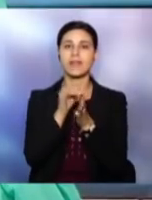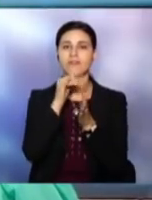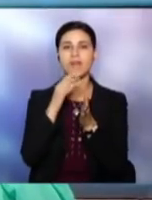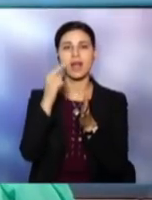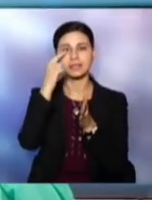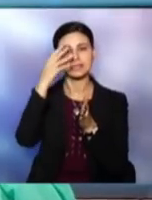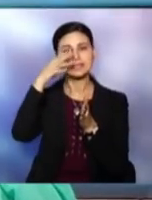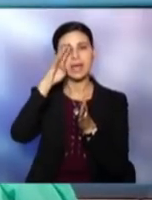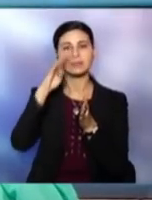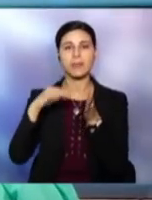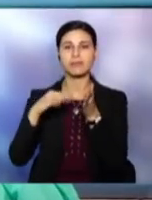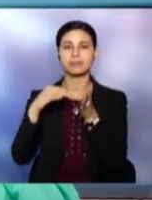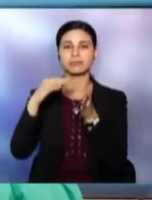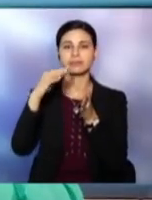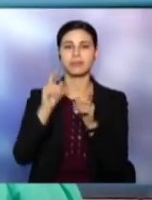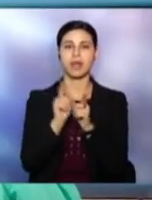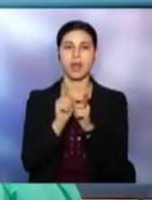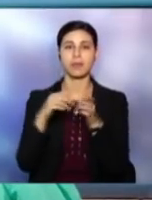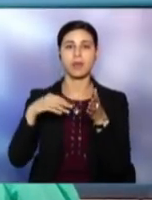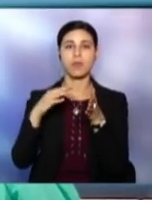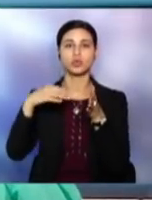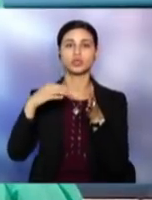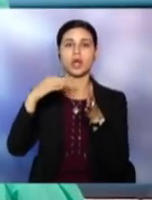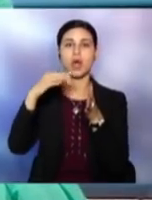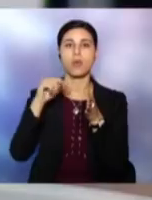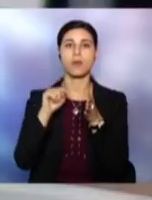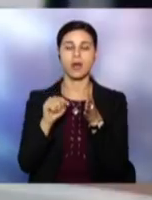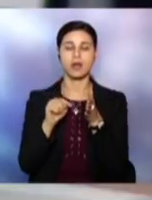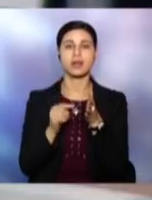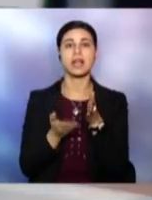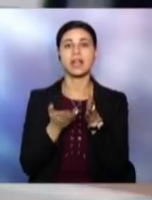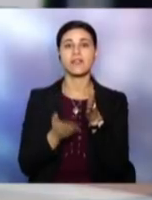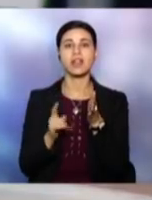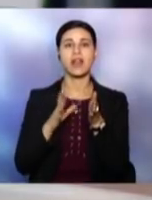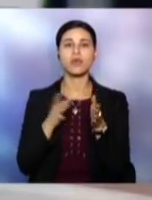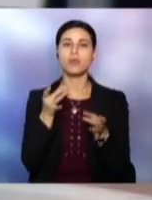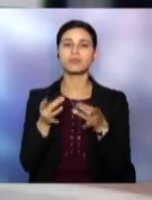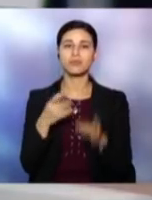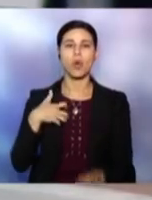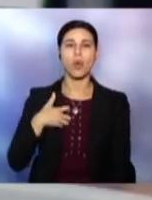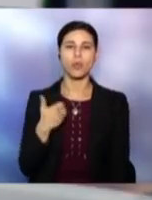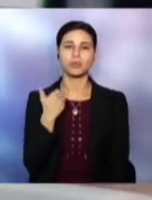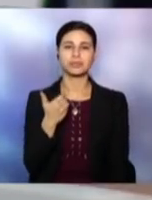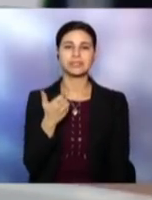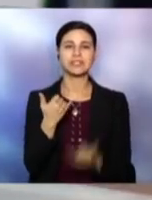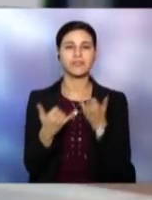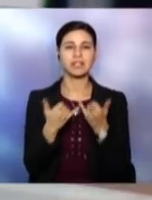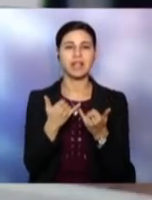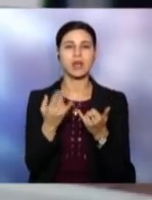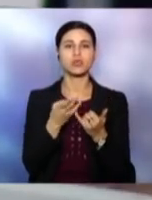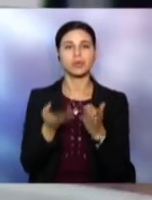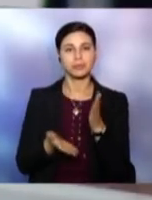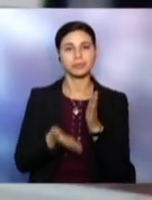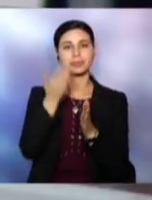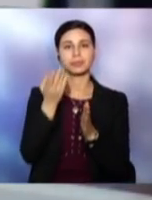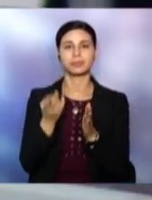წამწამოვანი ეპითელი, რომელიც ისე მოძრაობს წამწამები, რომ ლორწო ქვედა სასუნთქიგზებიდან, ანუ ალვეოლებიდან გამოიტანოს,